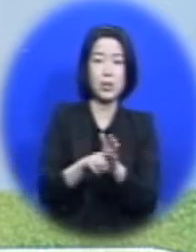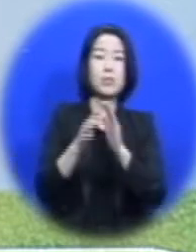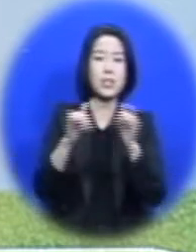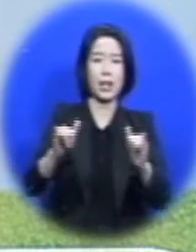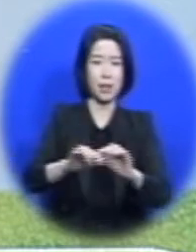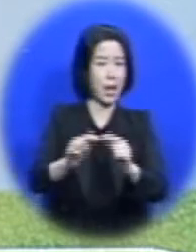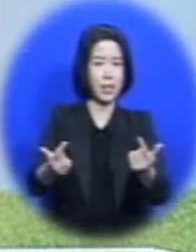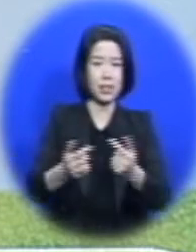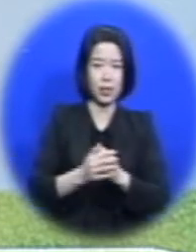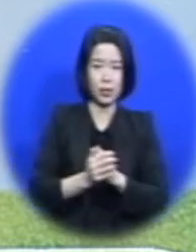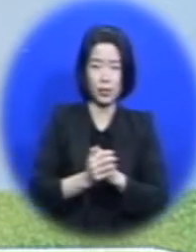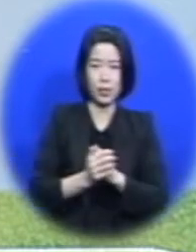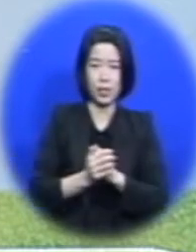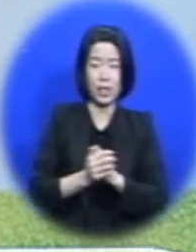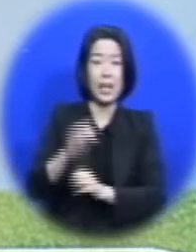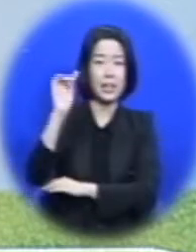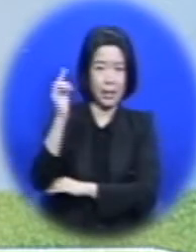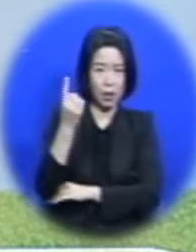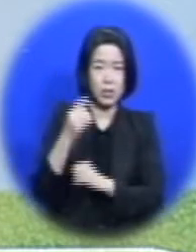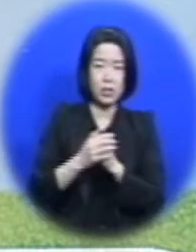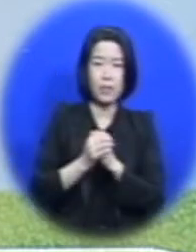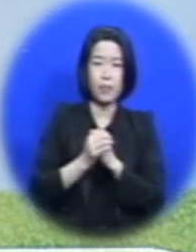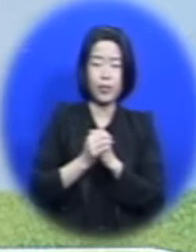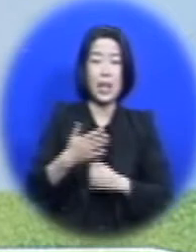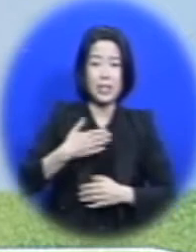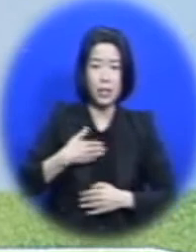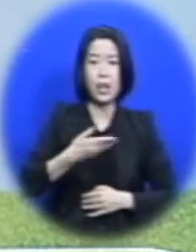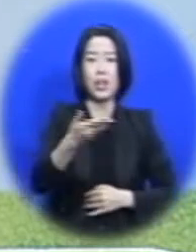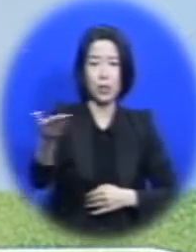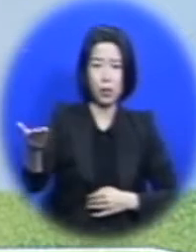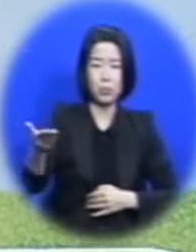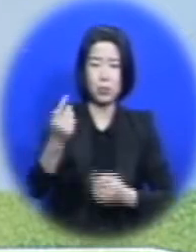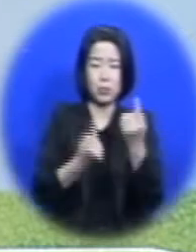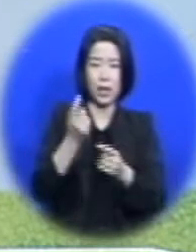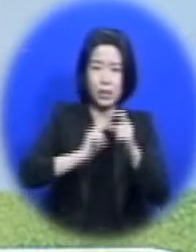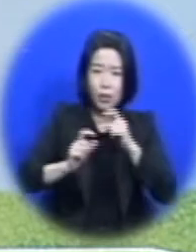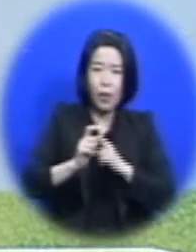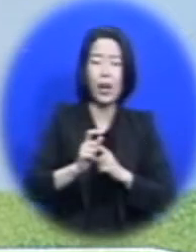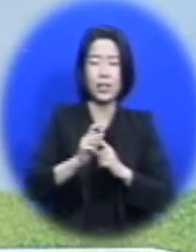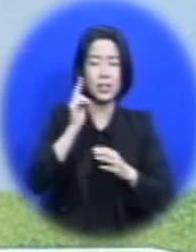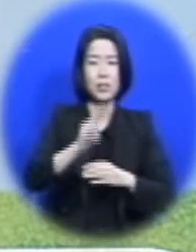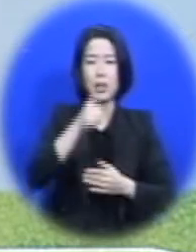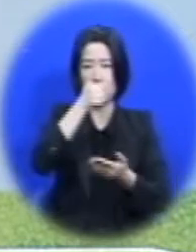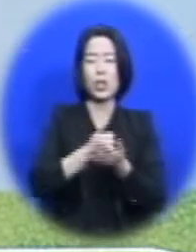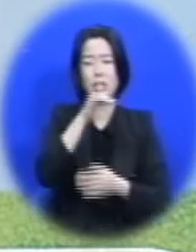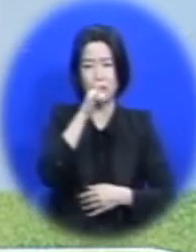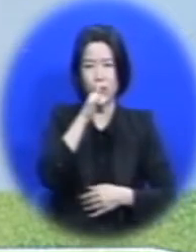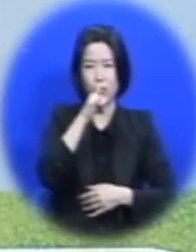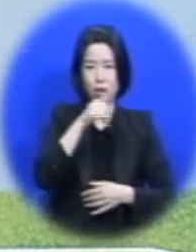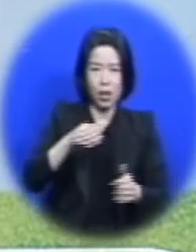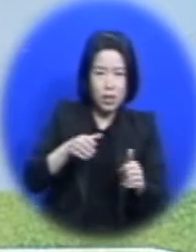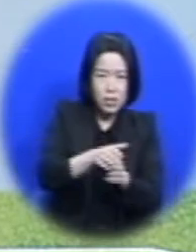아니었어요 다윗이 뇨 저 전화 여러분들 보다 더한 죄도 지 어떤 사람이 살인도 했고